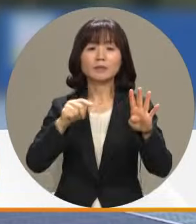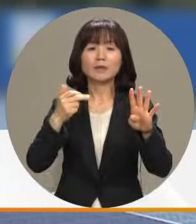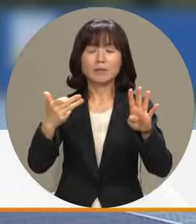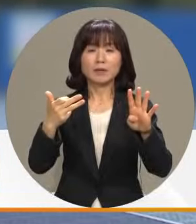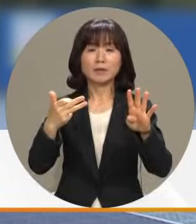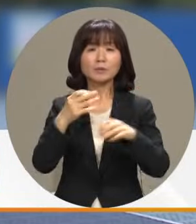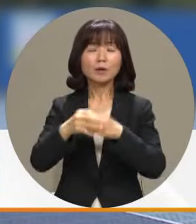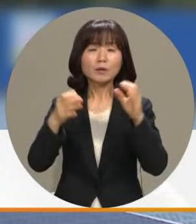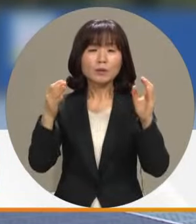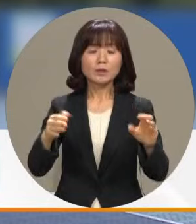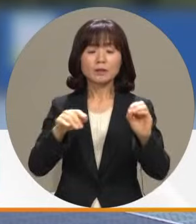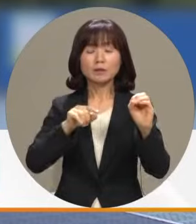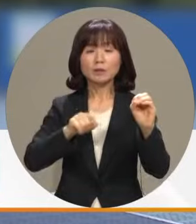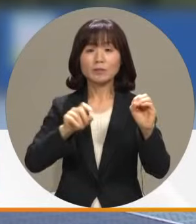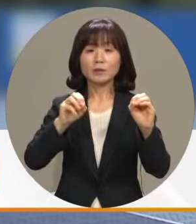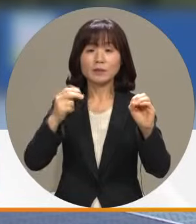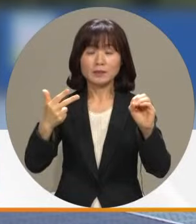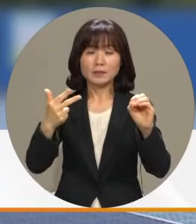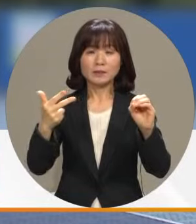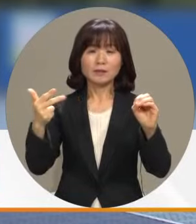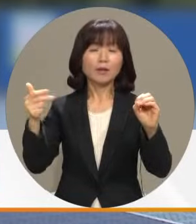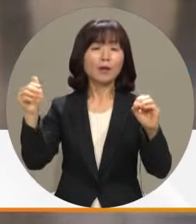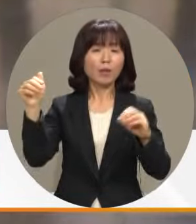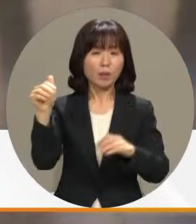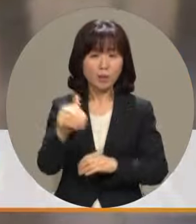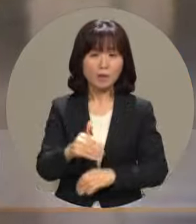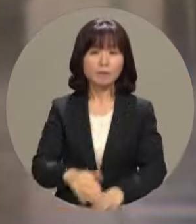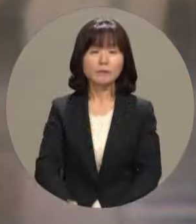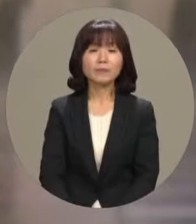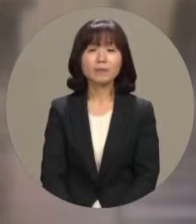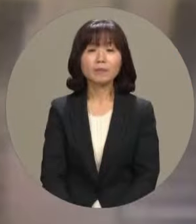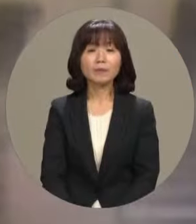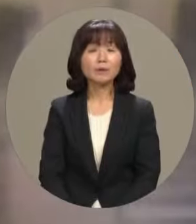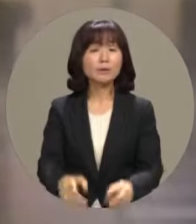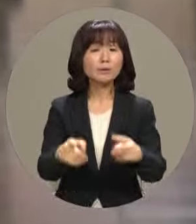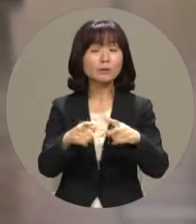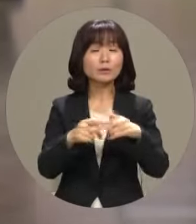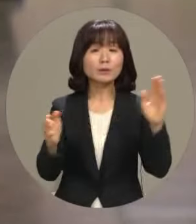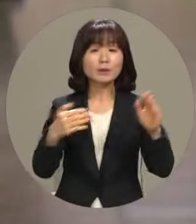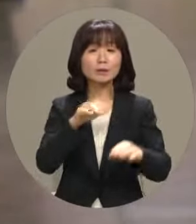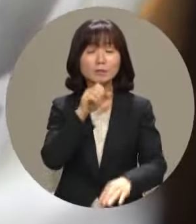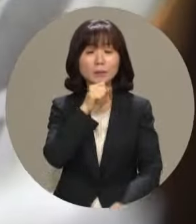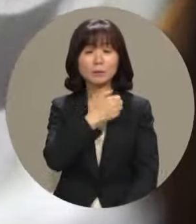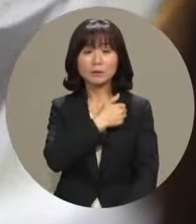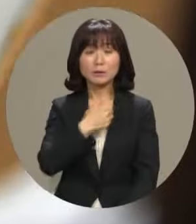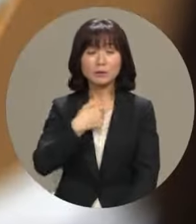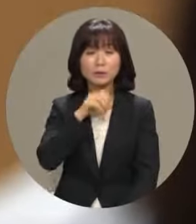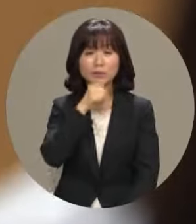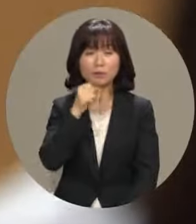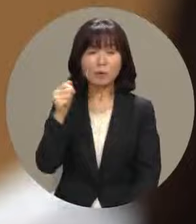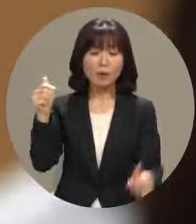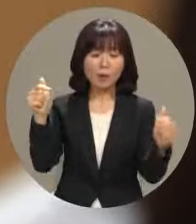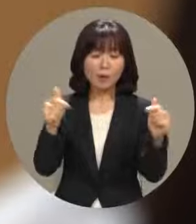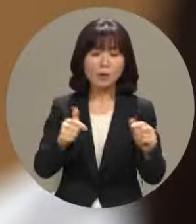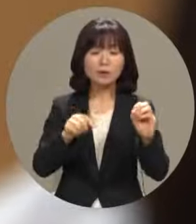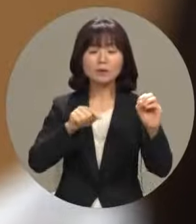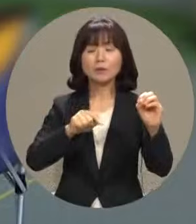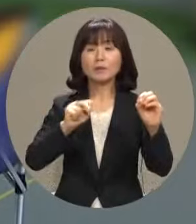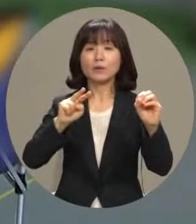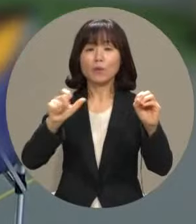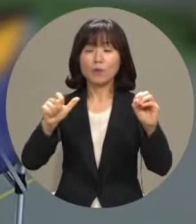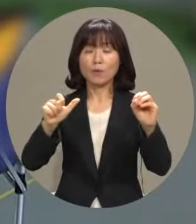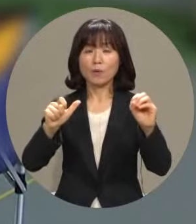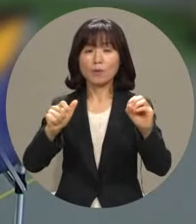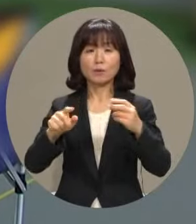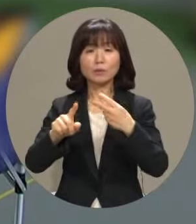10여년 동안 0.07점 감소했습니다 특히 초등학생의 만족도 점수 하락폭이 0.25점으로